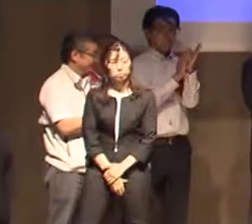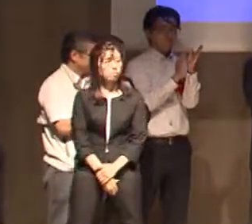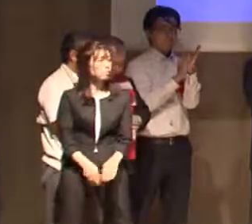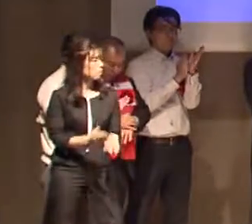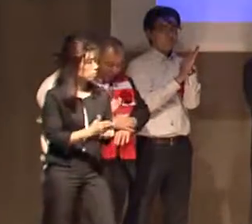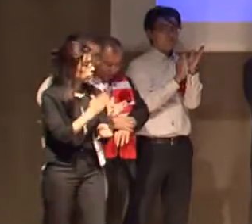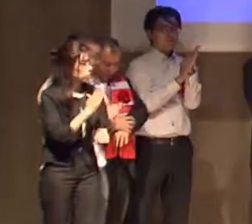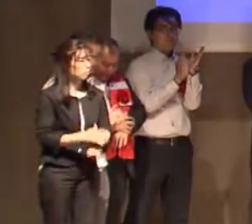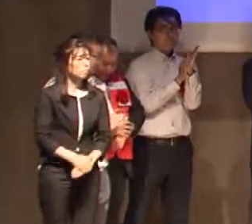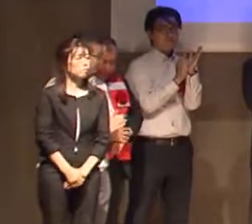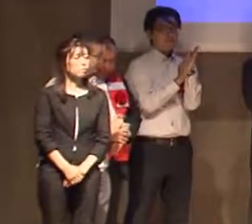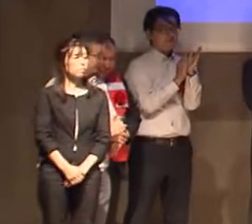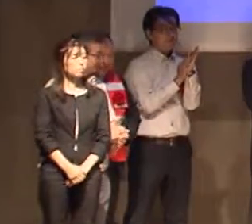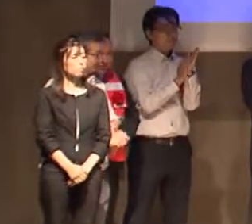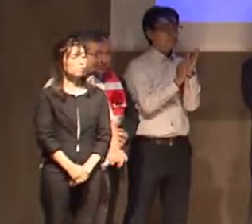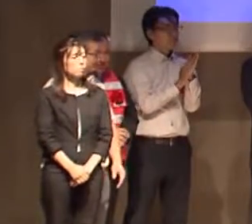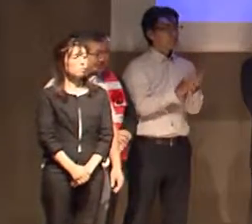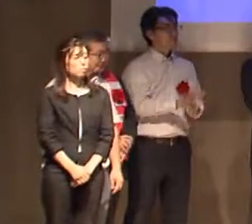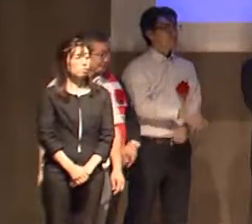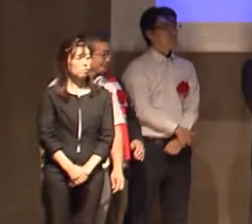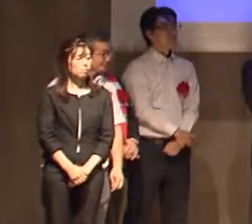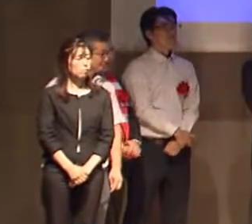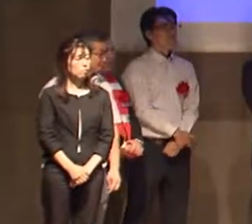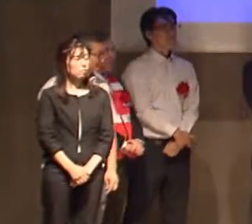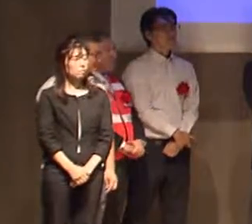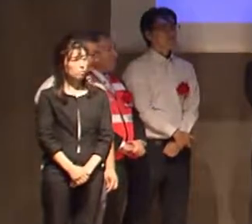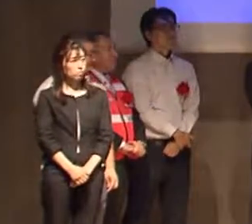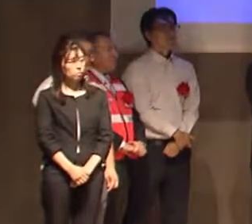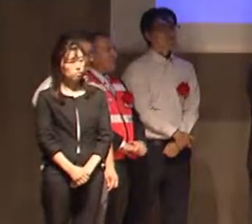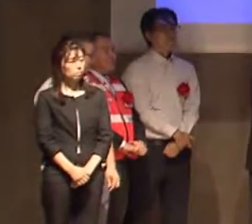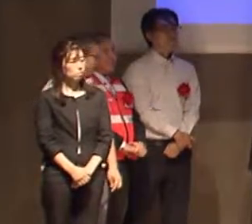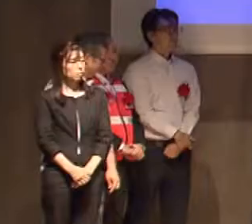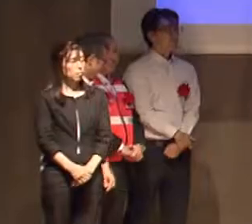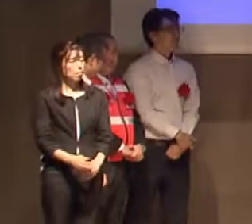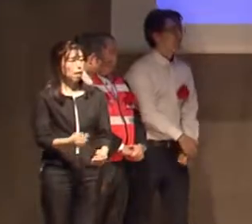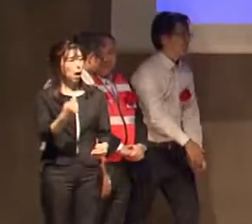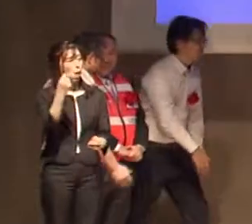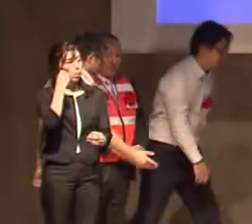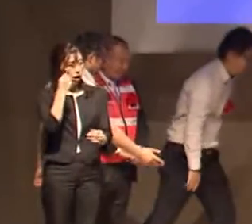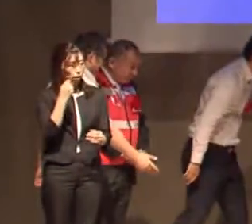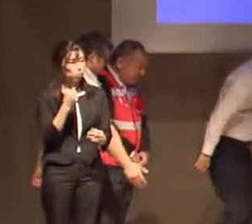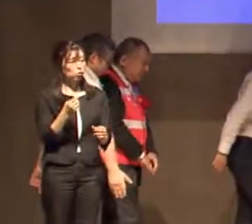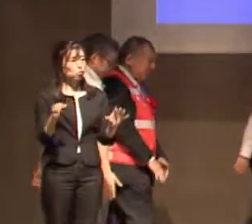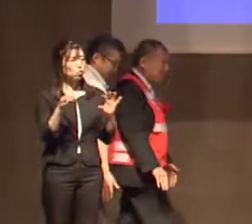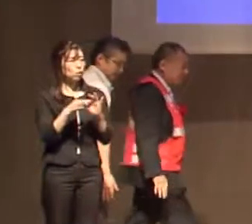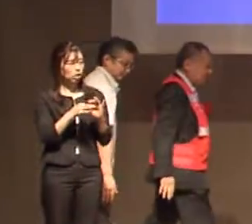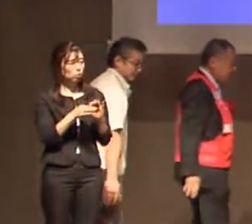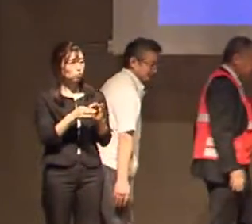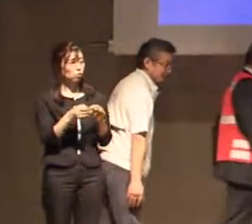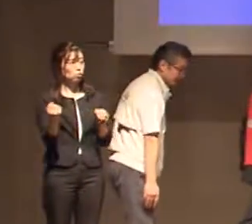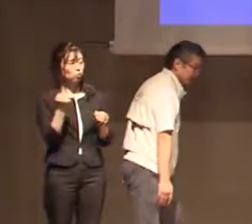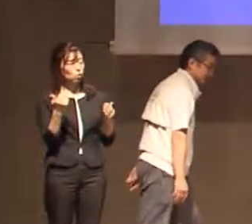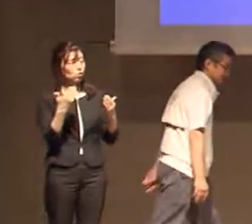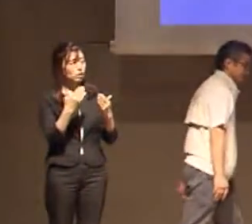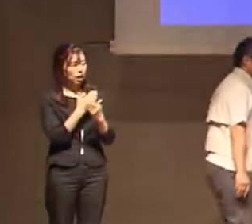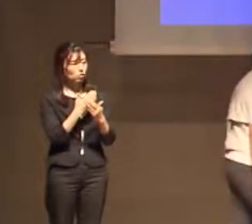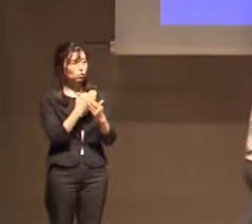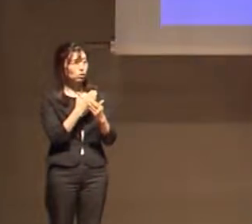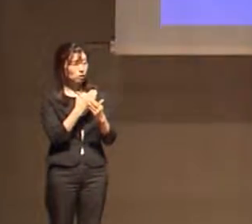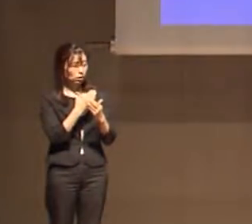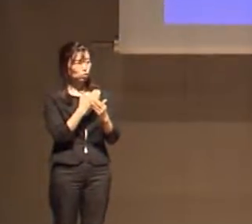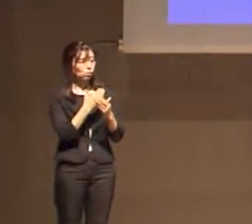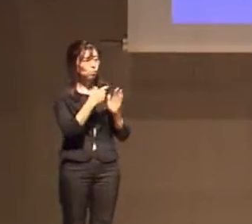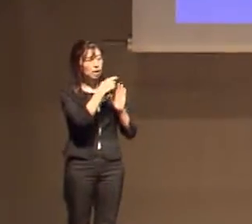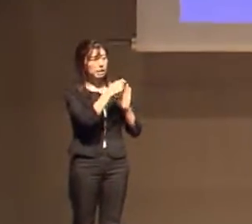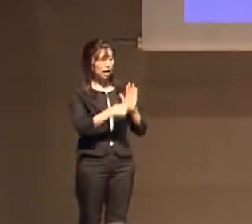ありがとうございました。学ぶ、つながる、強くなる、その趣旨にも沿った素晴らしい出展団体